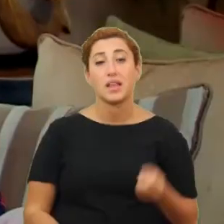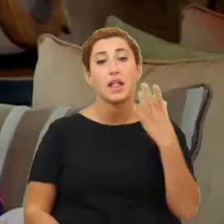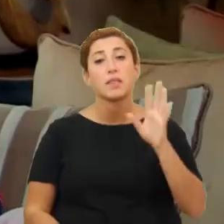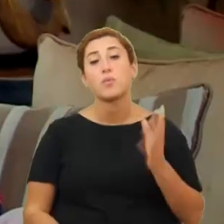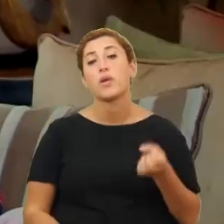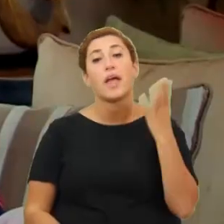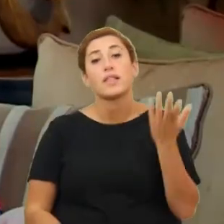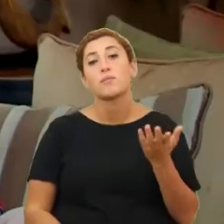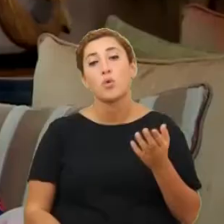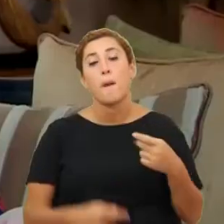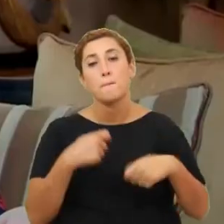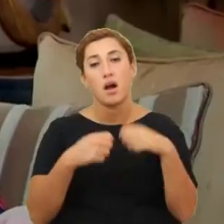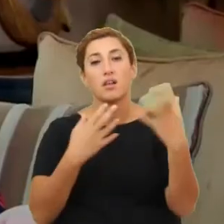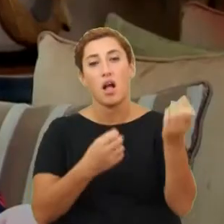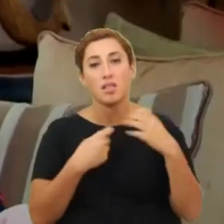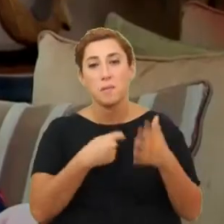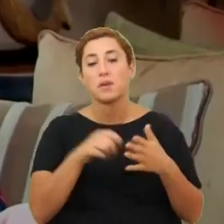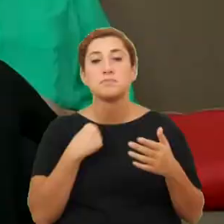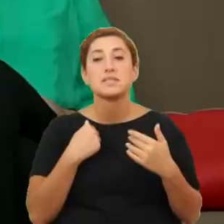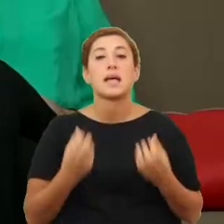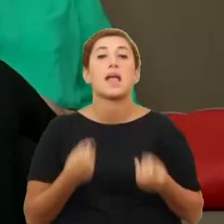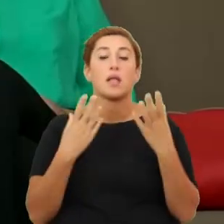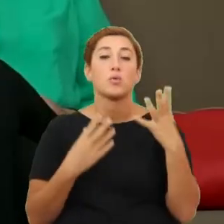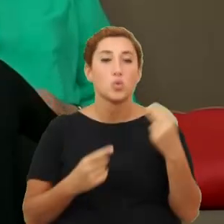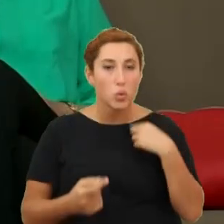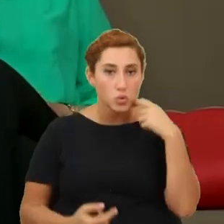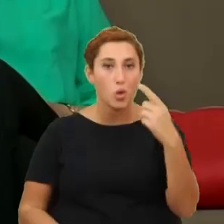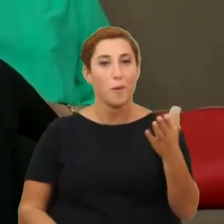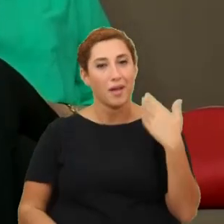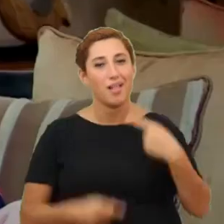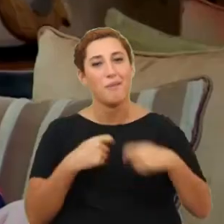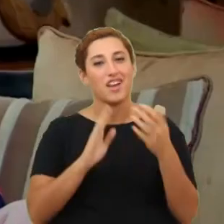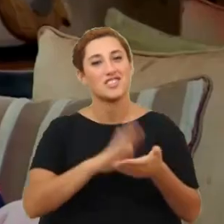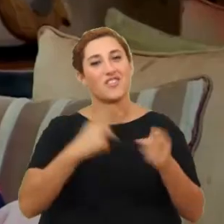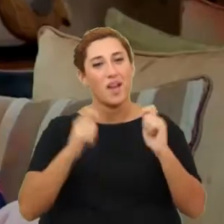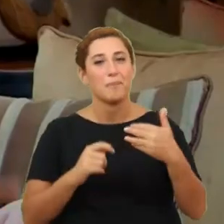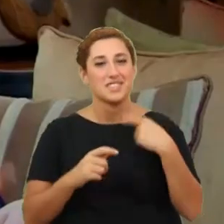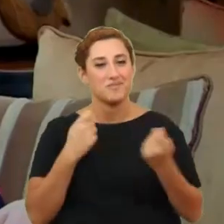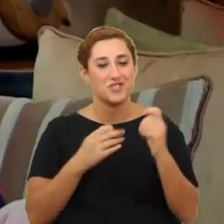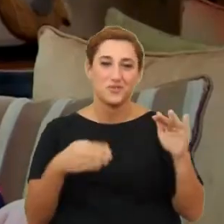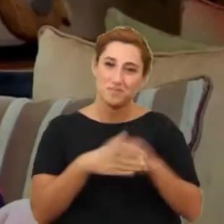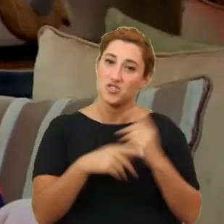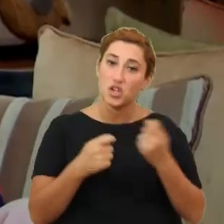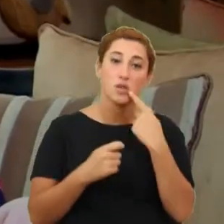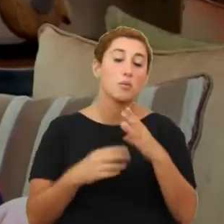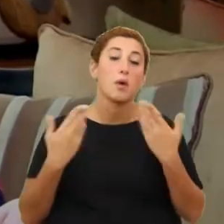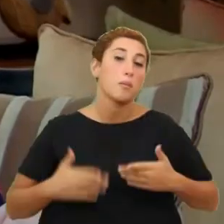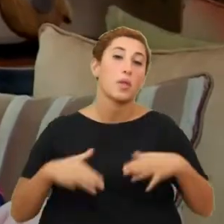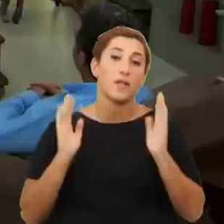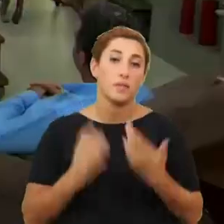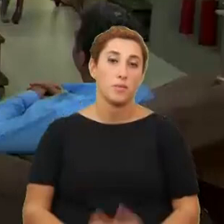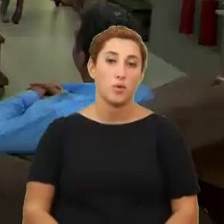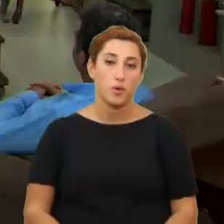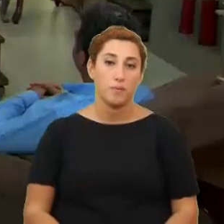Yetmiyor. Yetmiyor işte. Yani bankadan aldığı maaş bize yetmiyor. O kadar söylüyorum. Gel bankadan istifa et. Gel bizim şirkette çalış diye. Ama yok, kabul